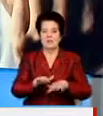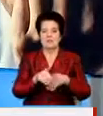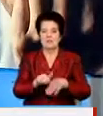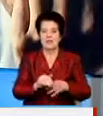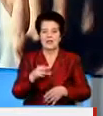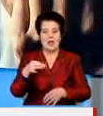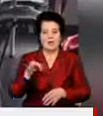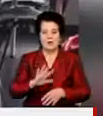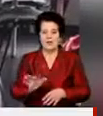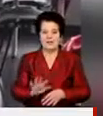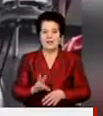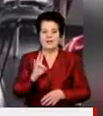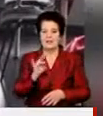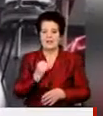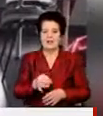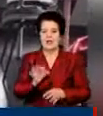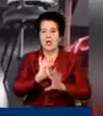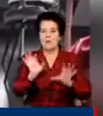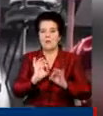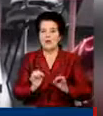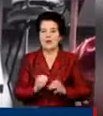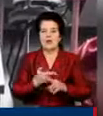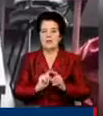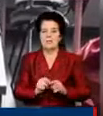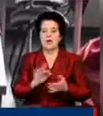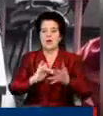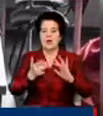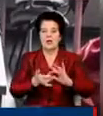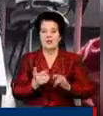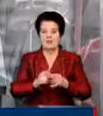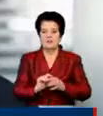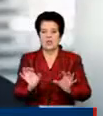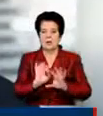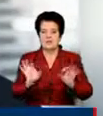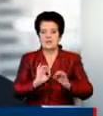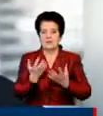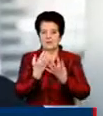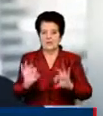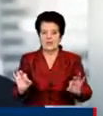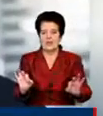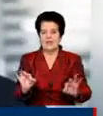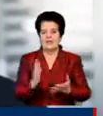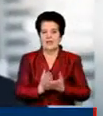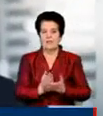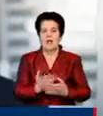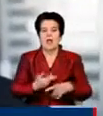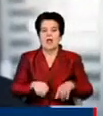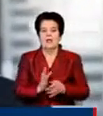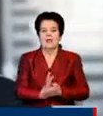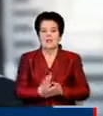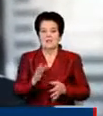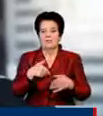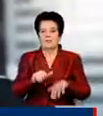manifestații neautorizate. Navalny a publicat câteva selfie-uri pe o rețea de socializare și mesajul „Sunt liber”. De la închisoare, el a mers direct